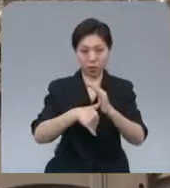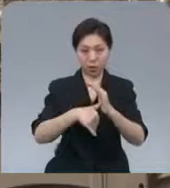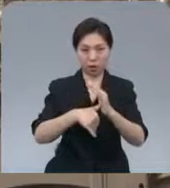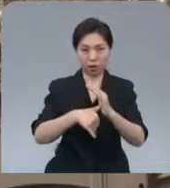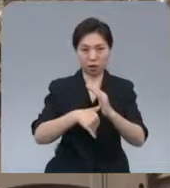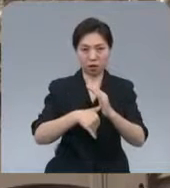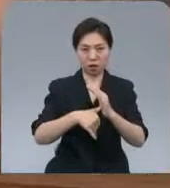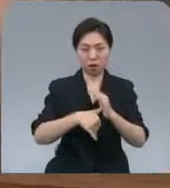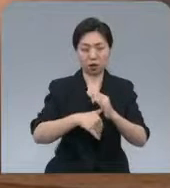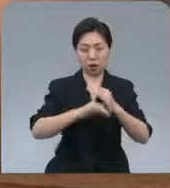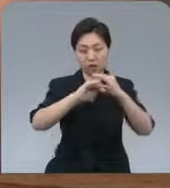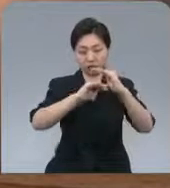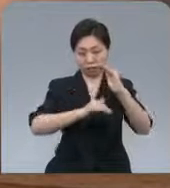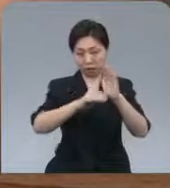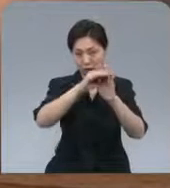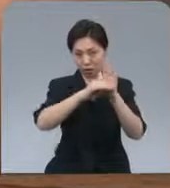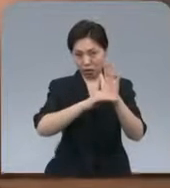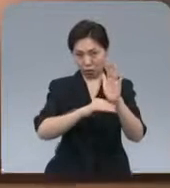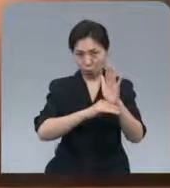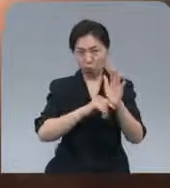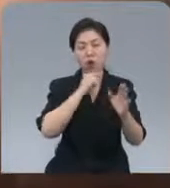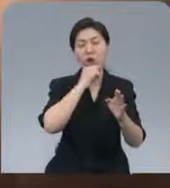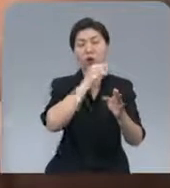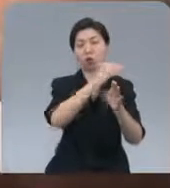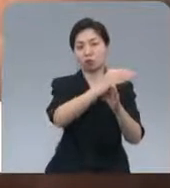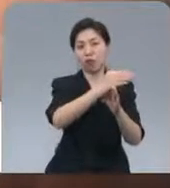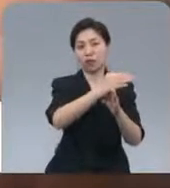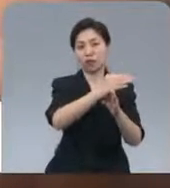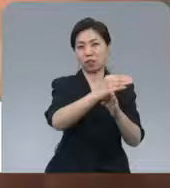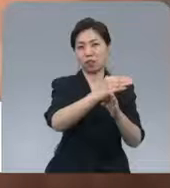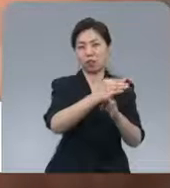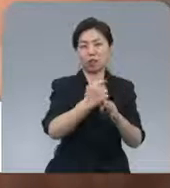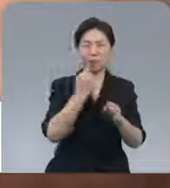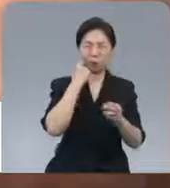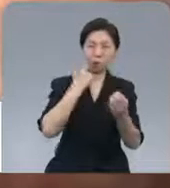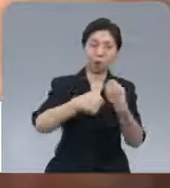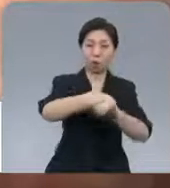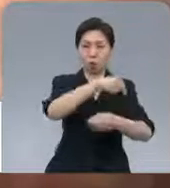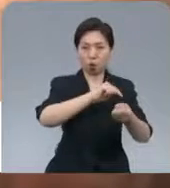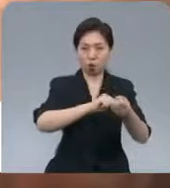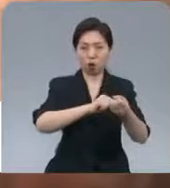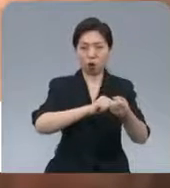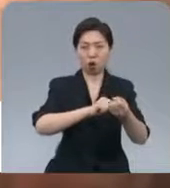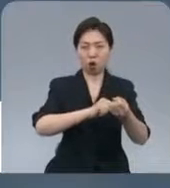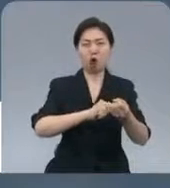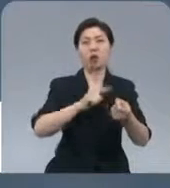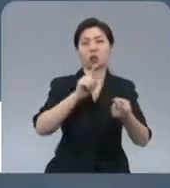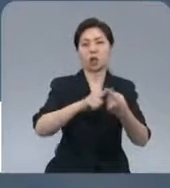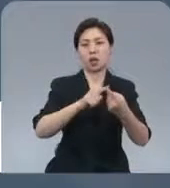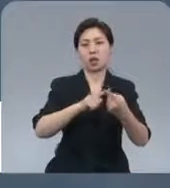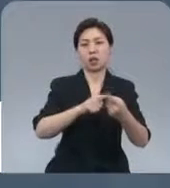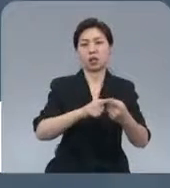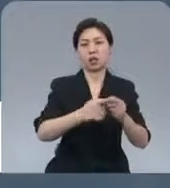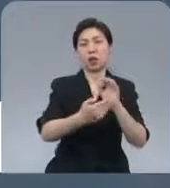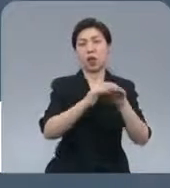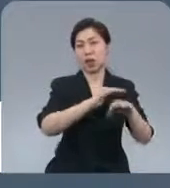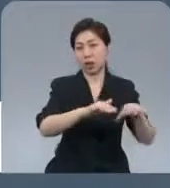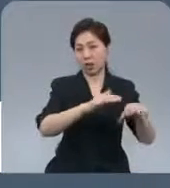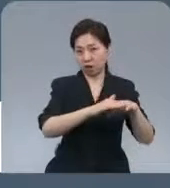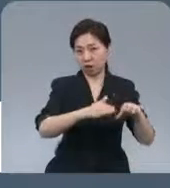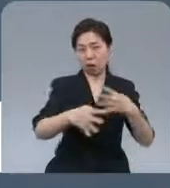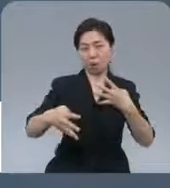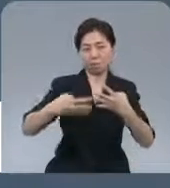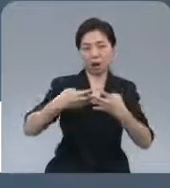сизенький напомню что торгово-экономические отношения двух стран является взаимовыгодными по своей природе обрезала президента сша